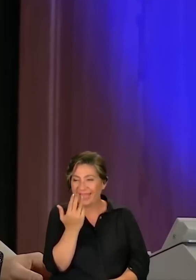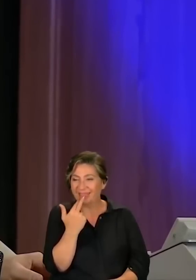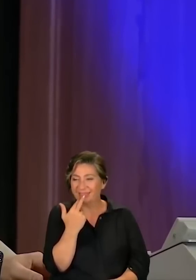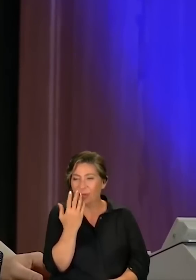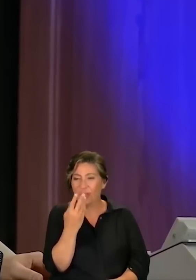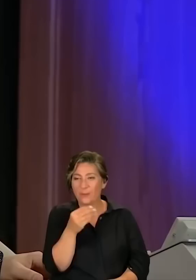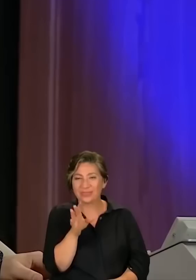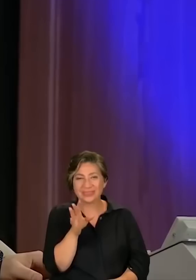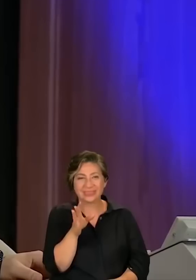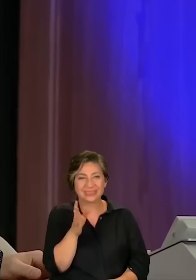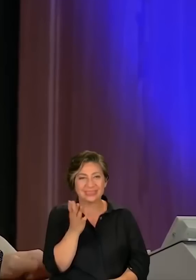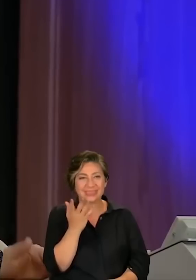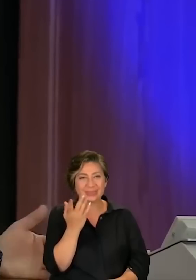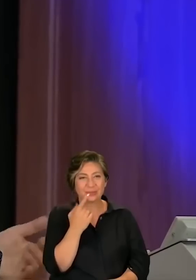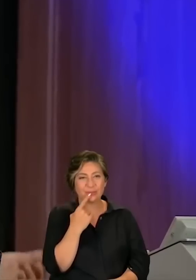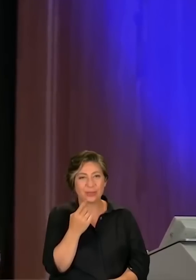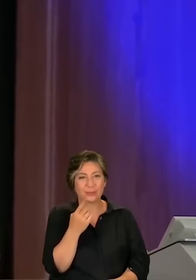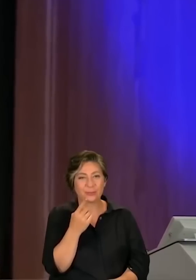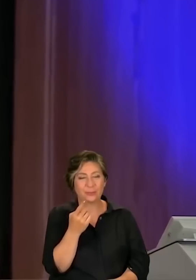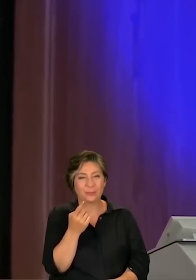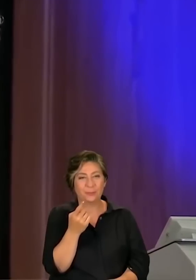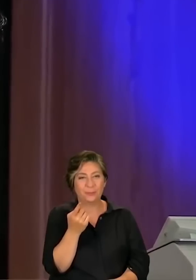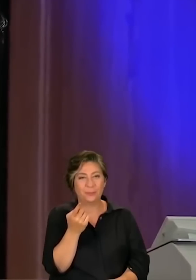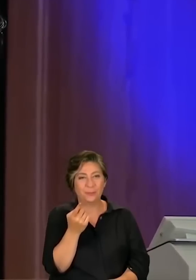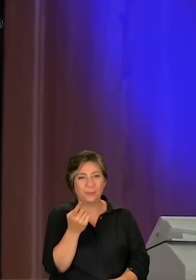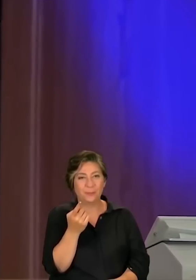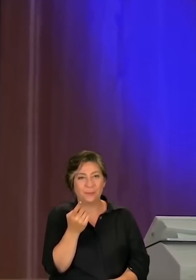olamaz? Nasıl söyleyelim?